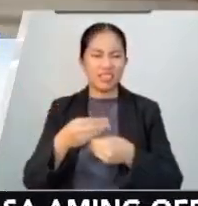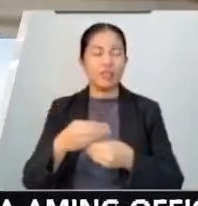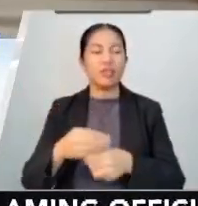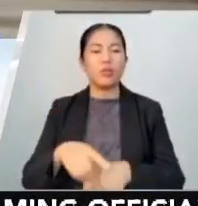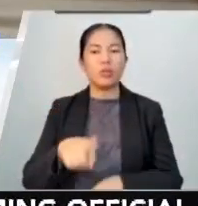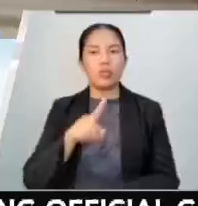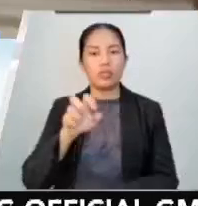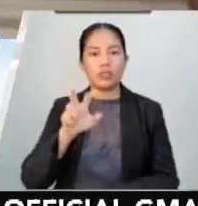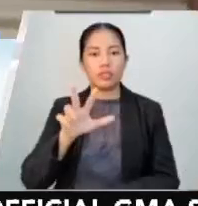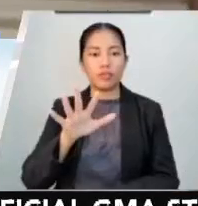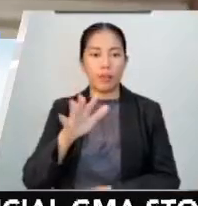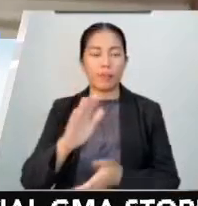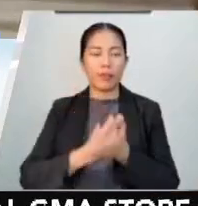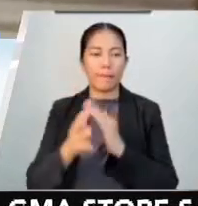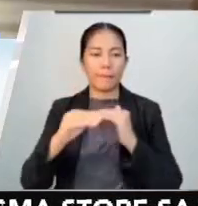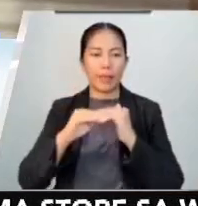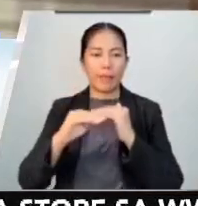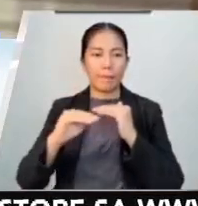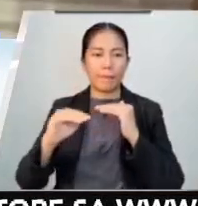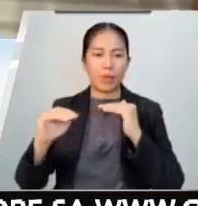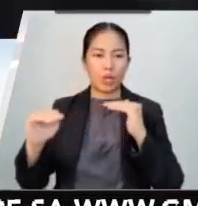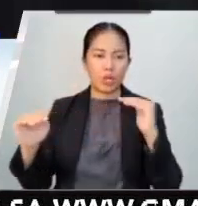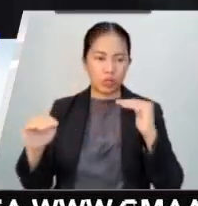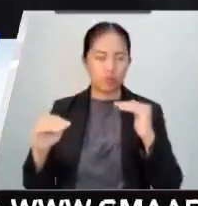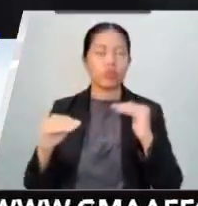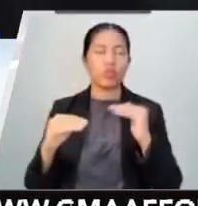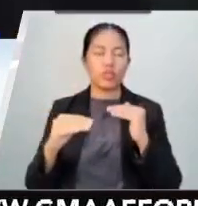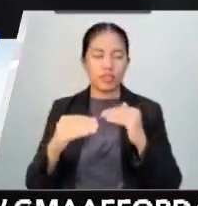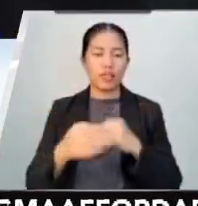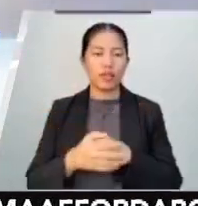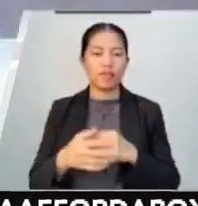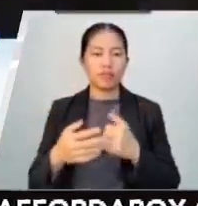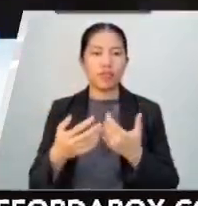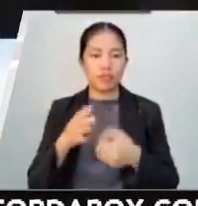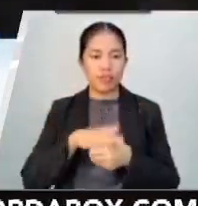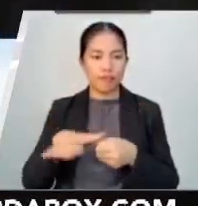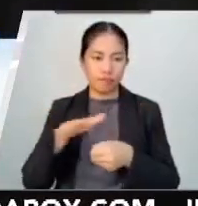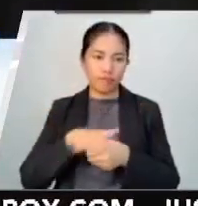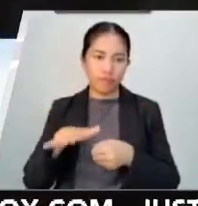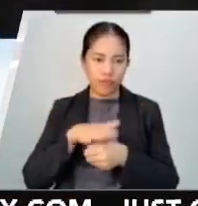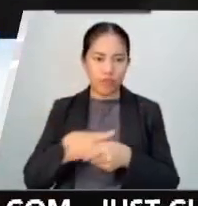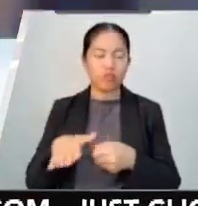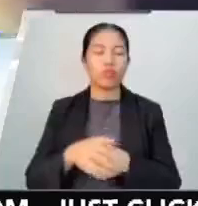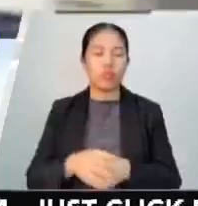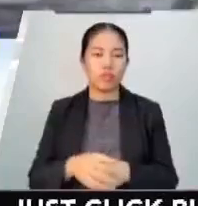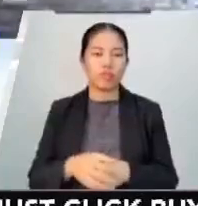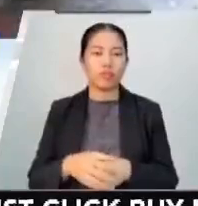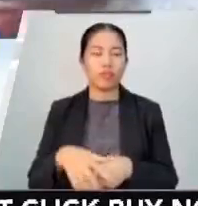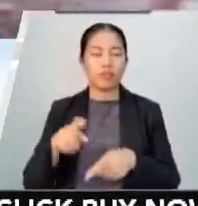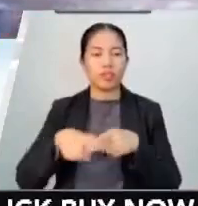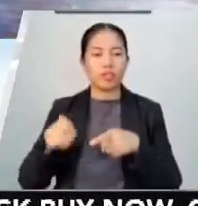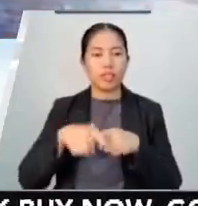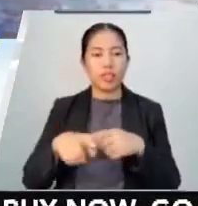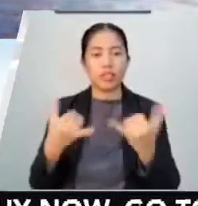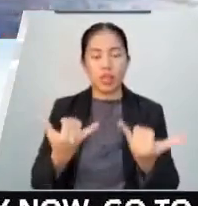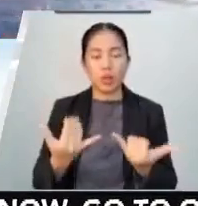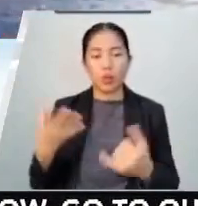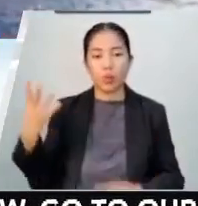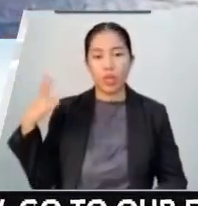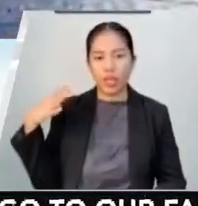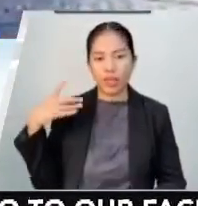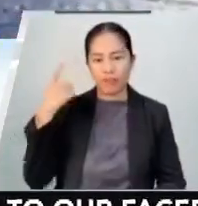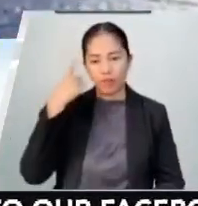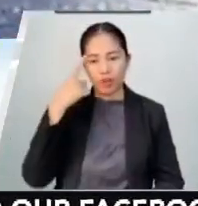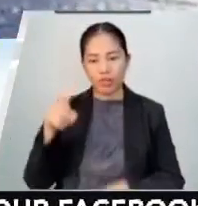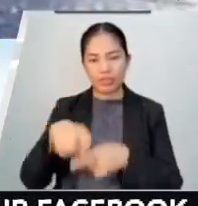ang supply. Hinihintay pa na makabalik sa grid ang malaking planta gaya ng Panay Energy Development Unit 1 na may capacity na